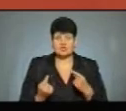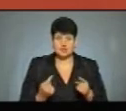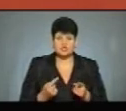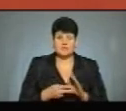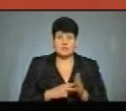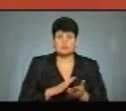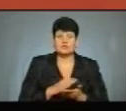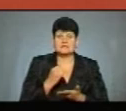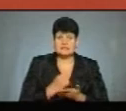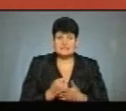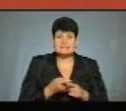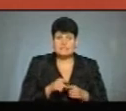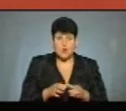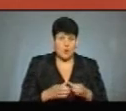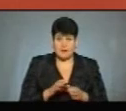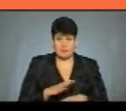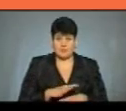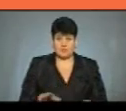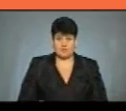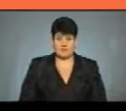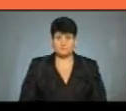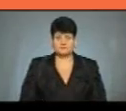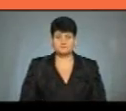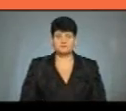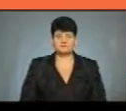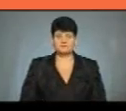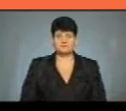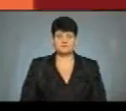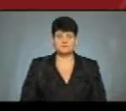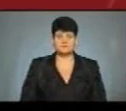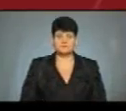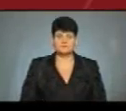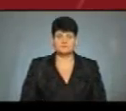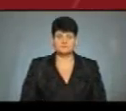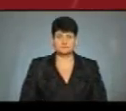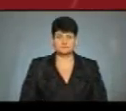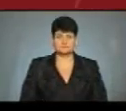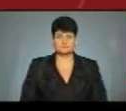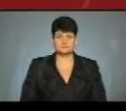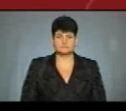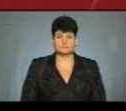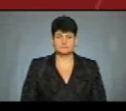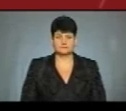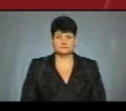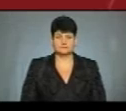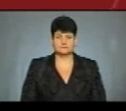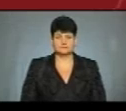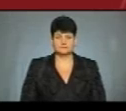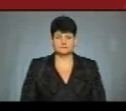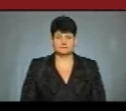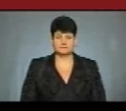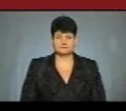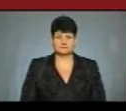затверджений, цієї громади просто не буде. Давайте почуємо.